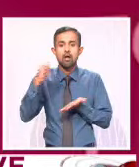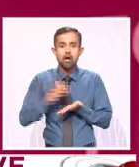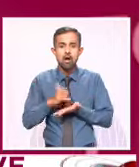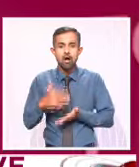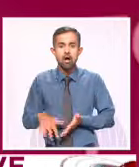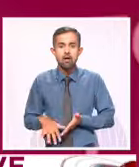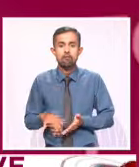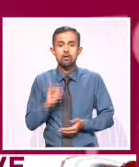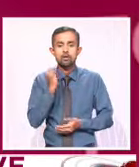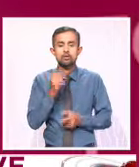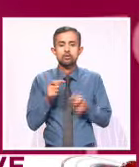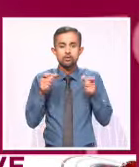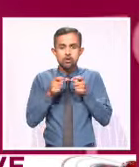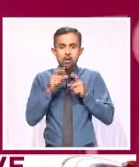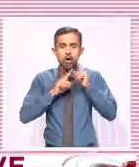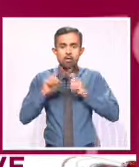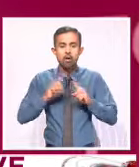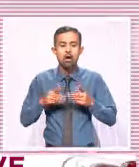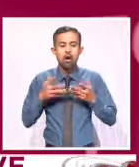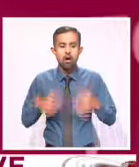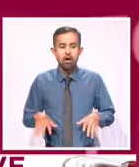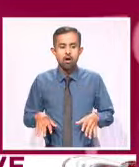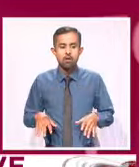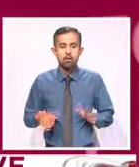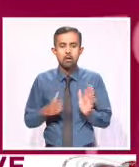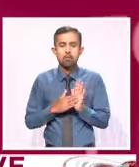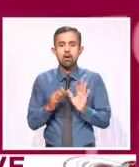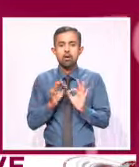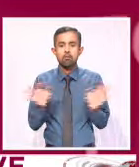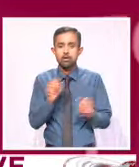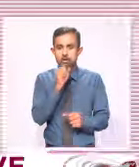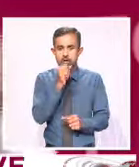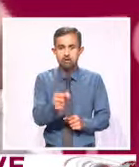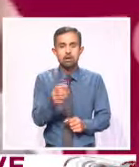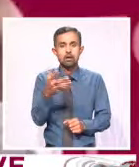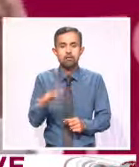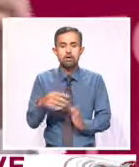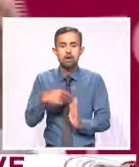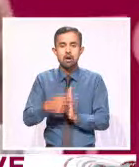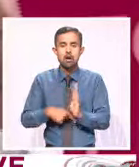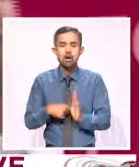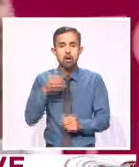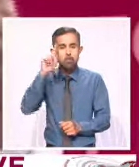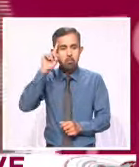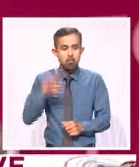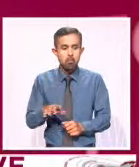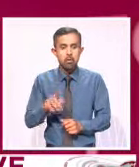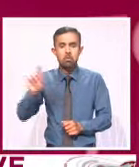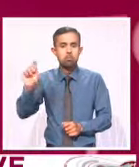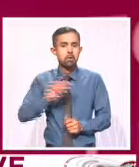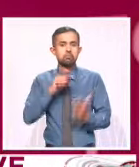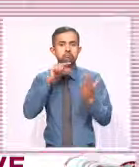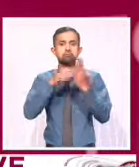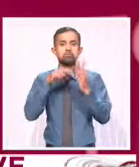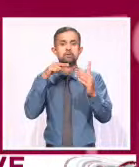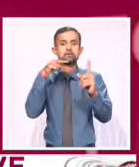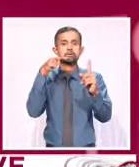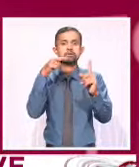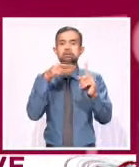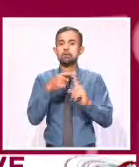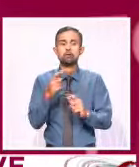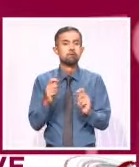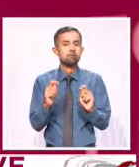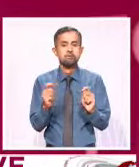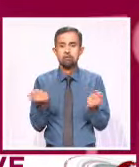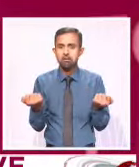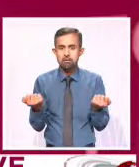පැමිණලා අදාළ බලධාරීන් සමග සාකච්ඡා කළා. ඔවුන් මාධ්‍ය සාකච්ඡාව පවත්වලා ලංකාව බලාපොරොත්තු ආදායම් ඉලක්කයට ගිහිල් නැහැ.